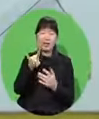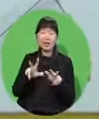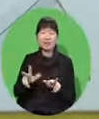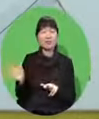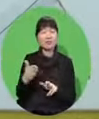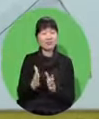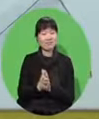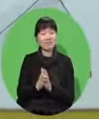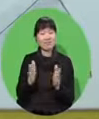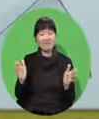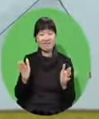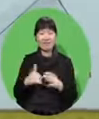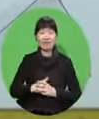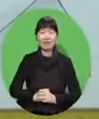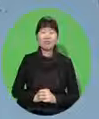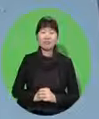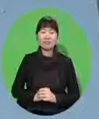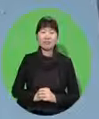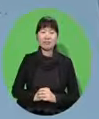지금부터 시작입니다.